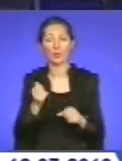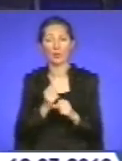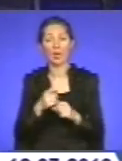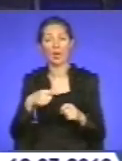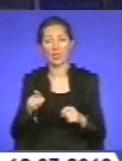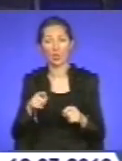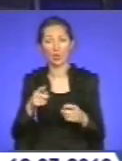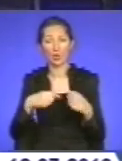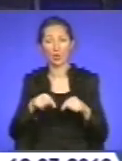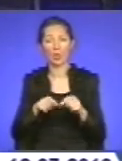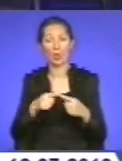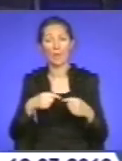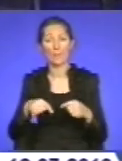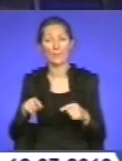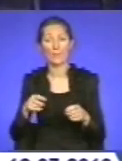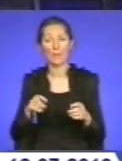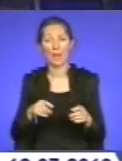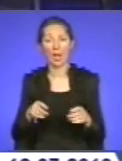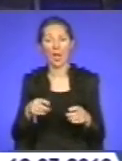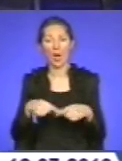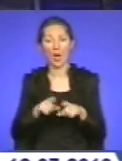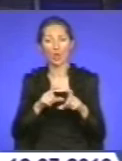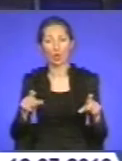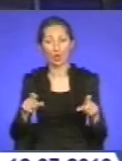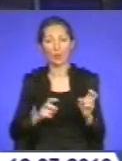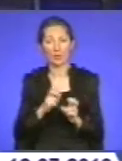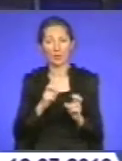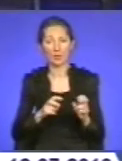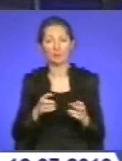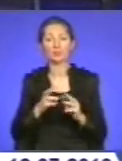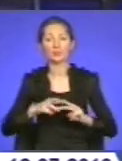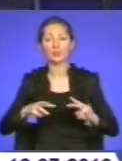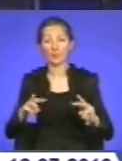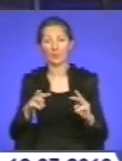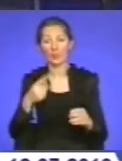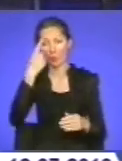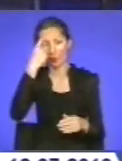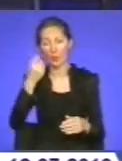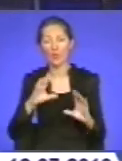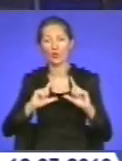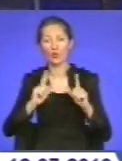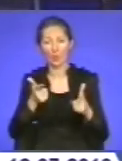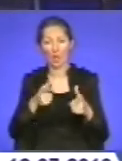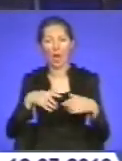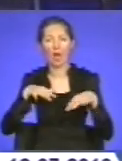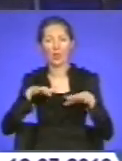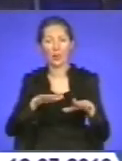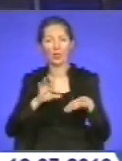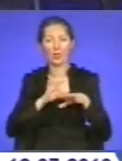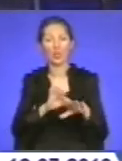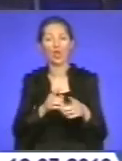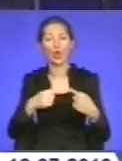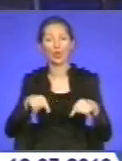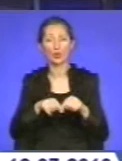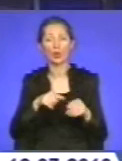державної адміністрації, також установ і підприємств. У департаменті повідомили, вступна кампанія проходить організовано